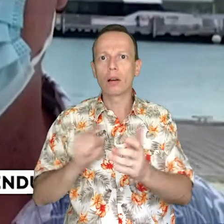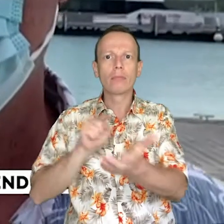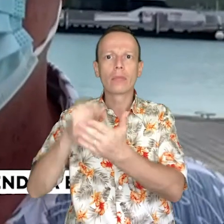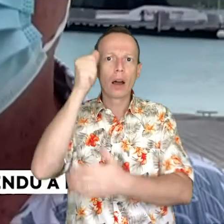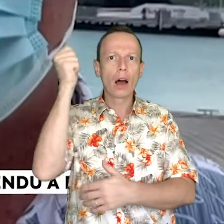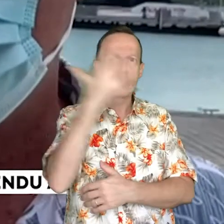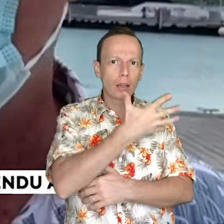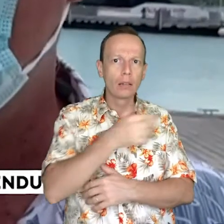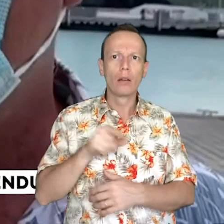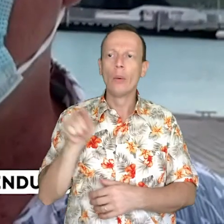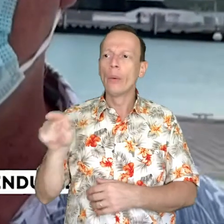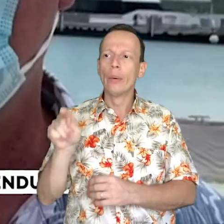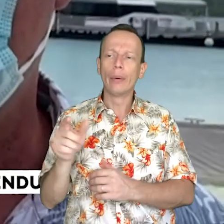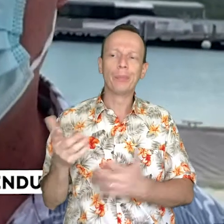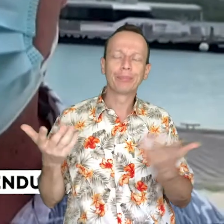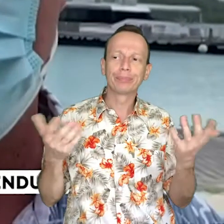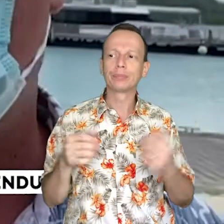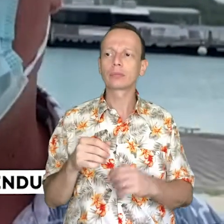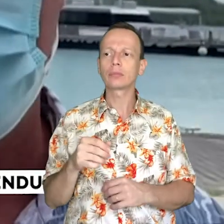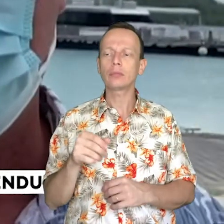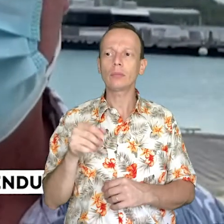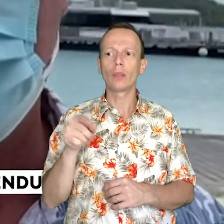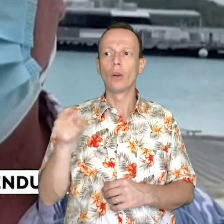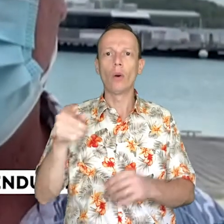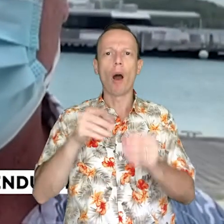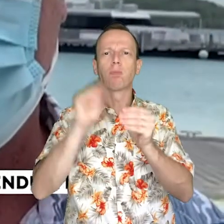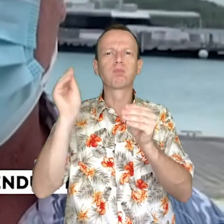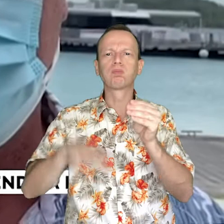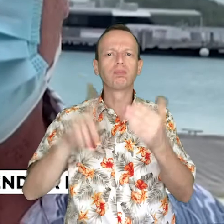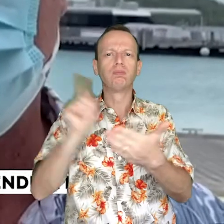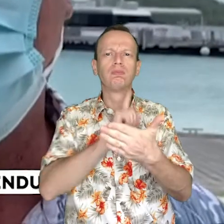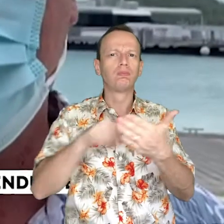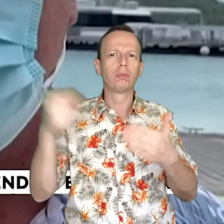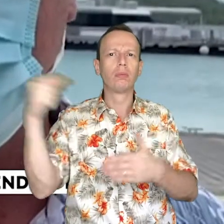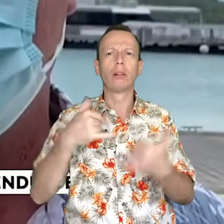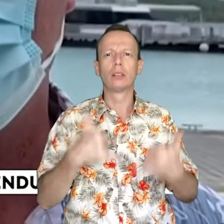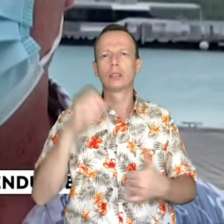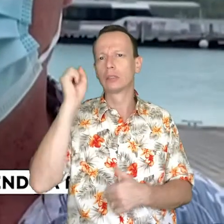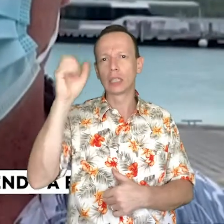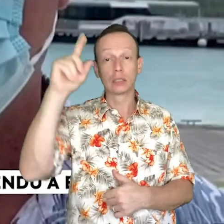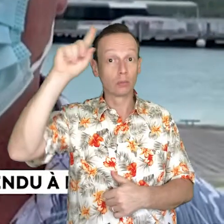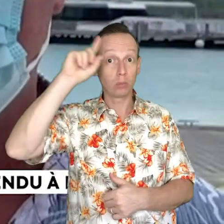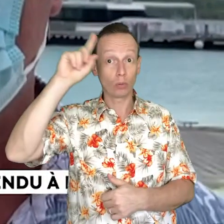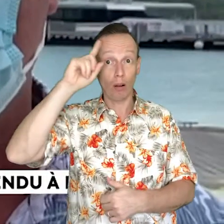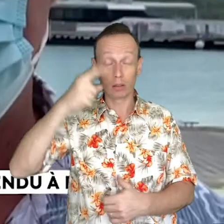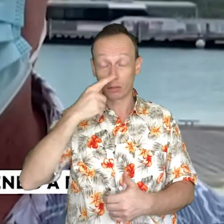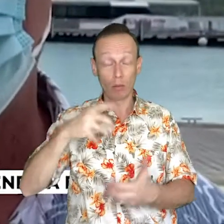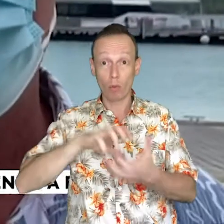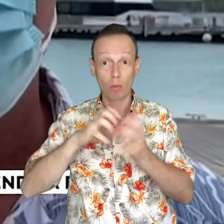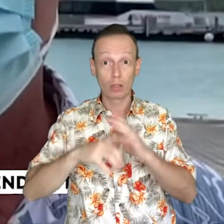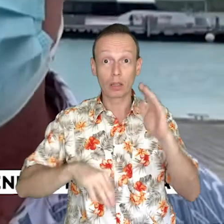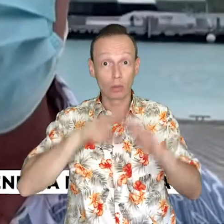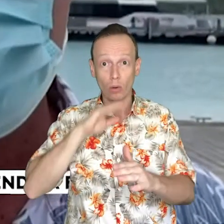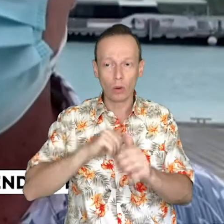aux Etats-Unis qui abandonnent la destination parce